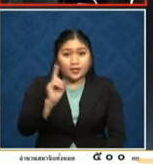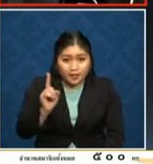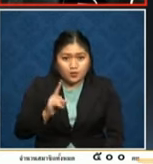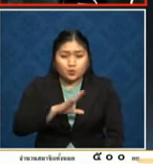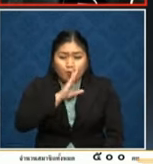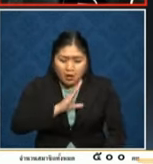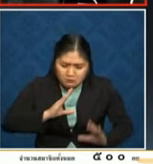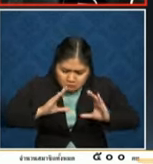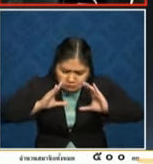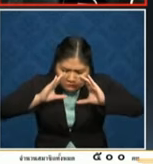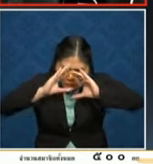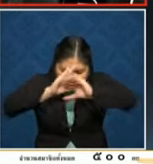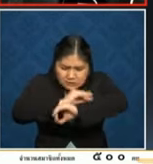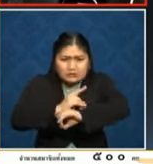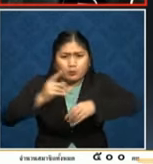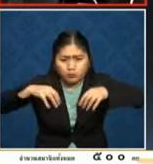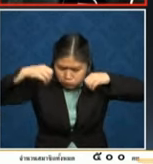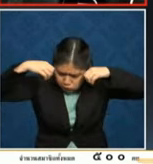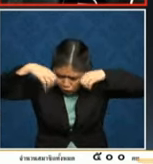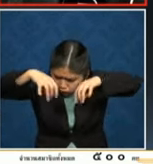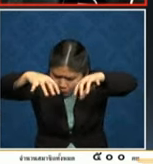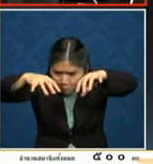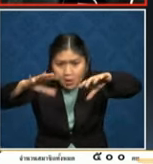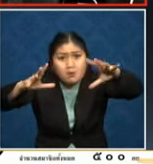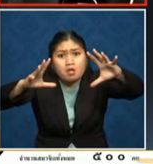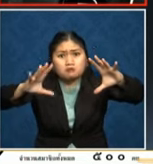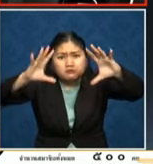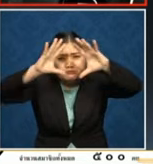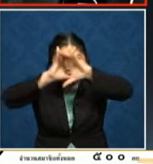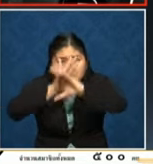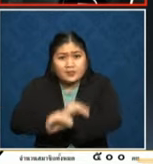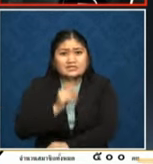ากลางคืนค่ะไม่มีไฟส่องสว่างสภาพพื้นที่